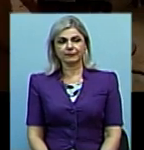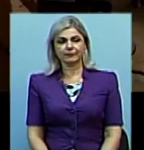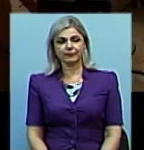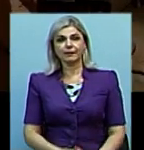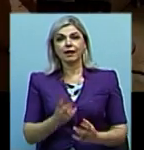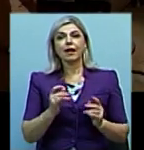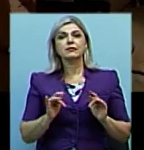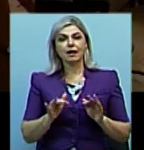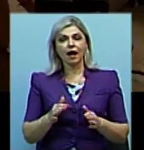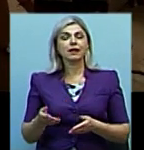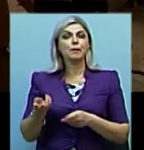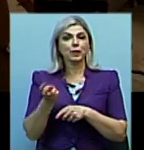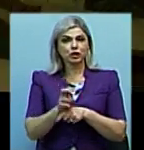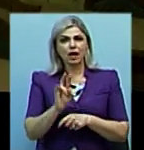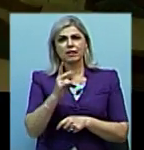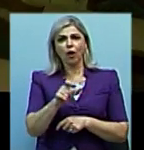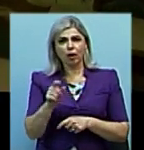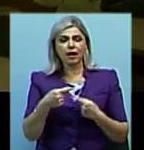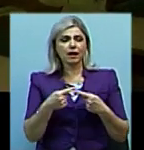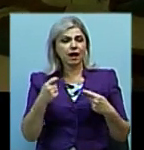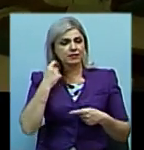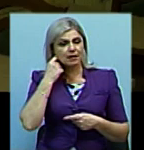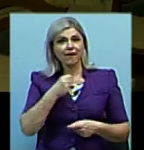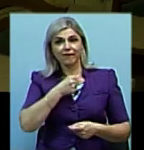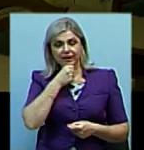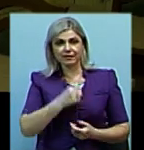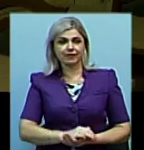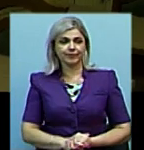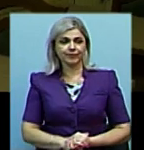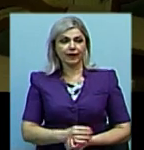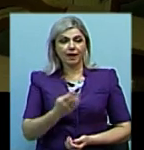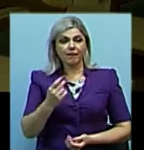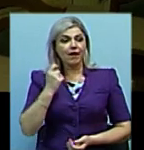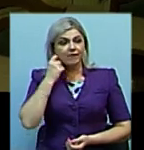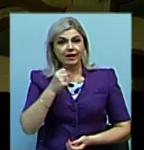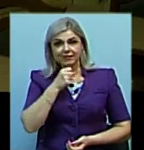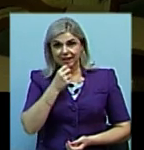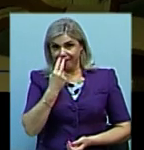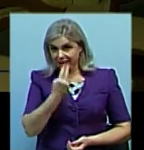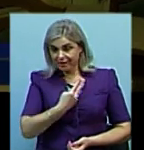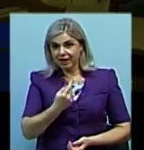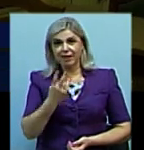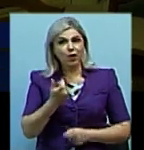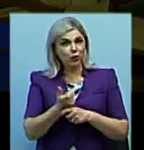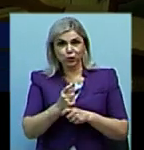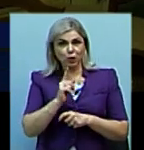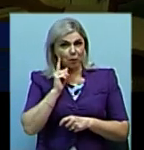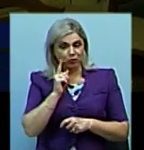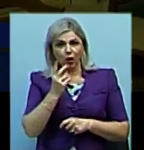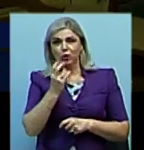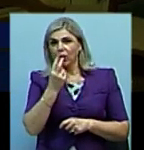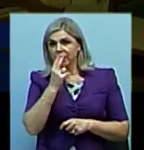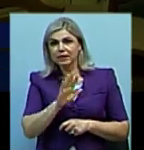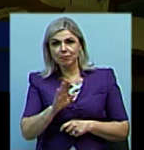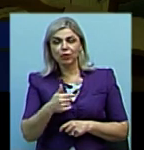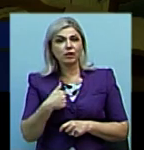На захід прийшли миколаївці різного віку. Віку мене ви вже бачите, що не дуже молоді, але не дивлячись на це, я